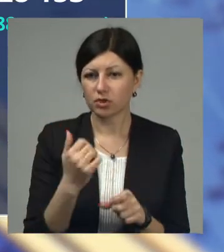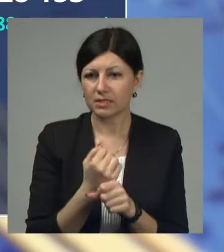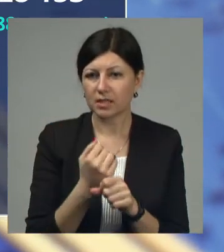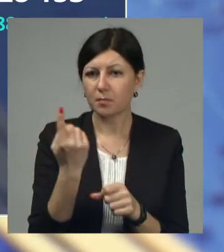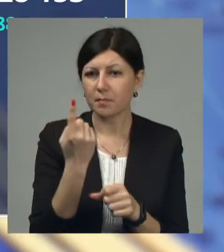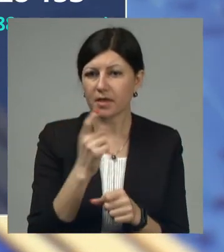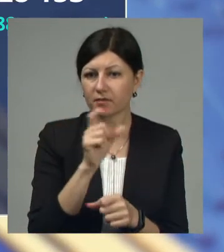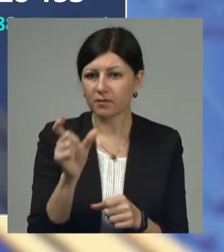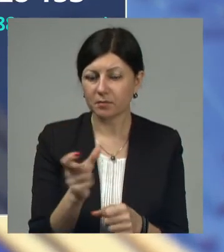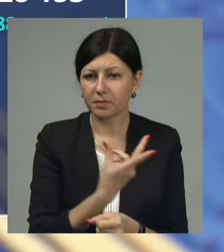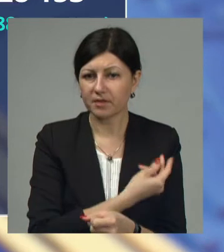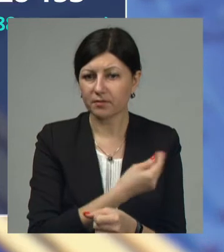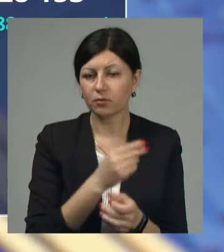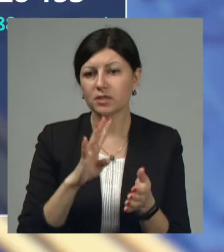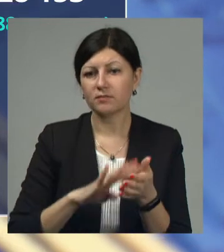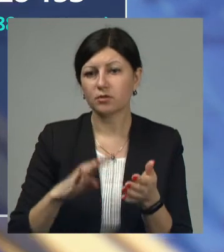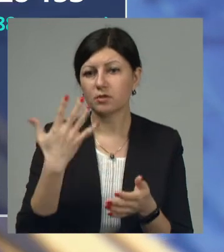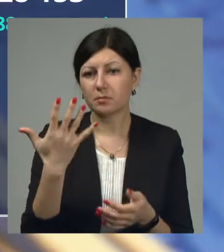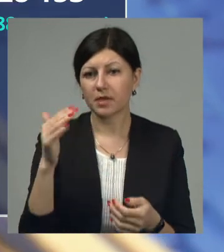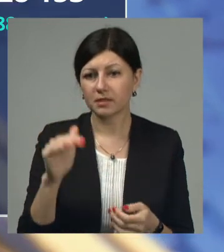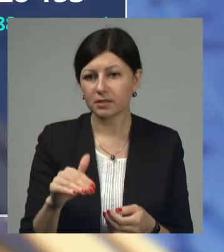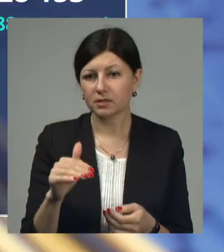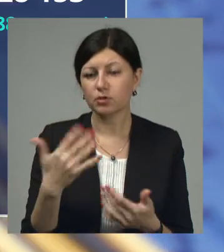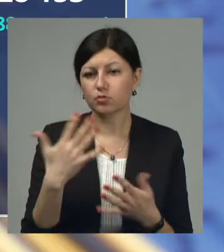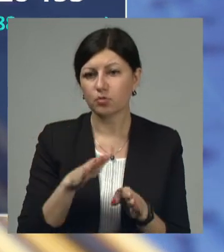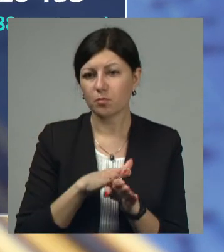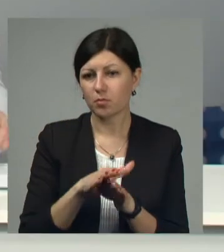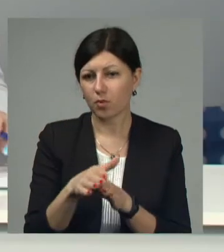прививку почти 95 тысяч прошли полный цикл